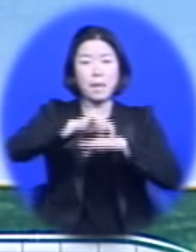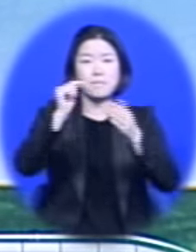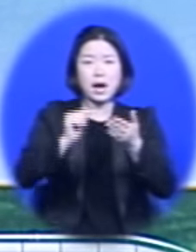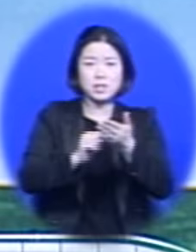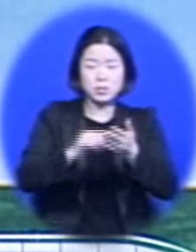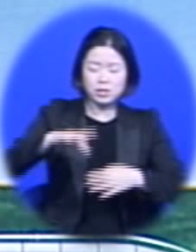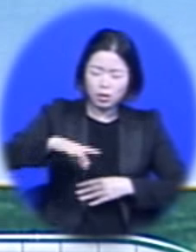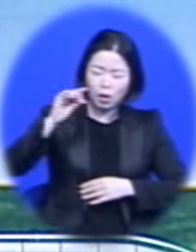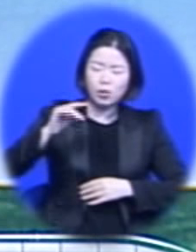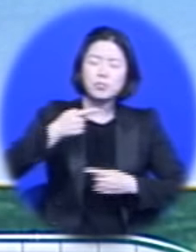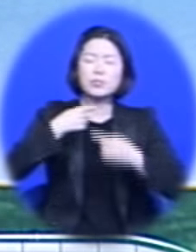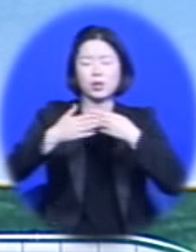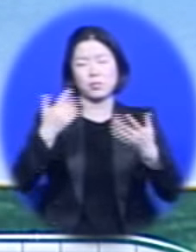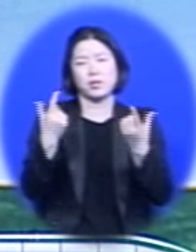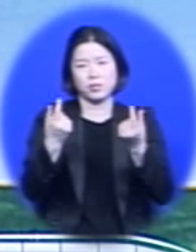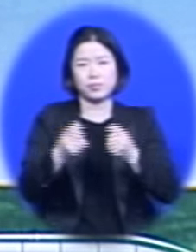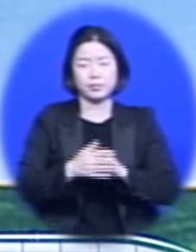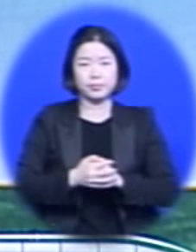경험했어요.